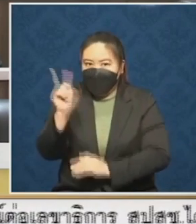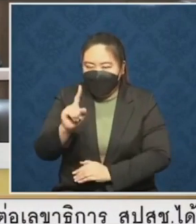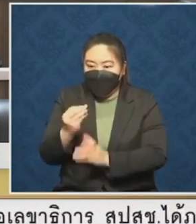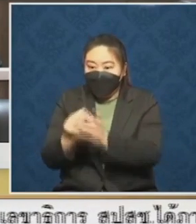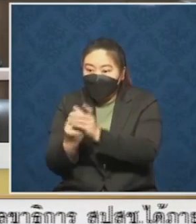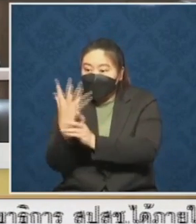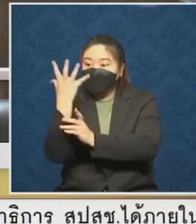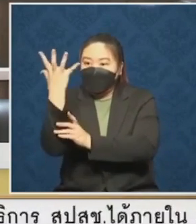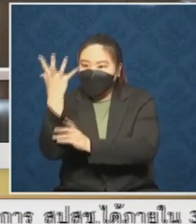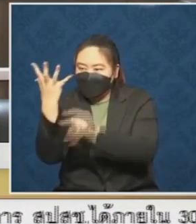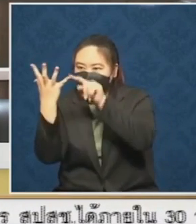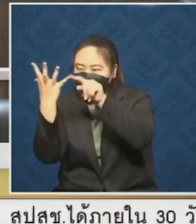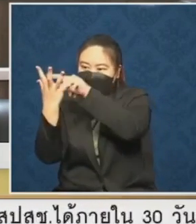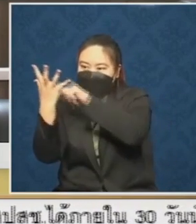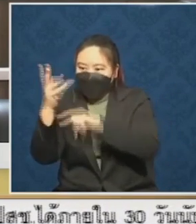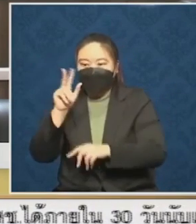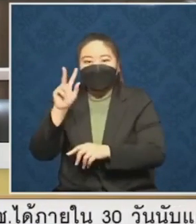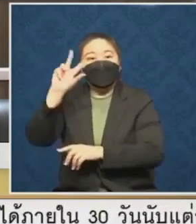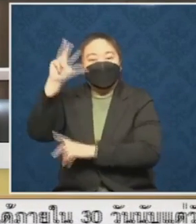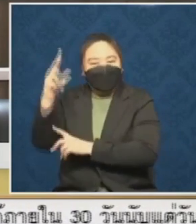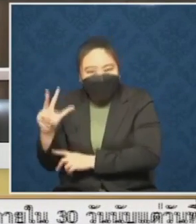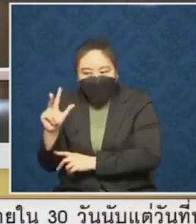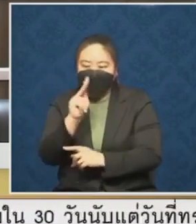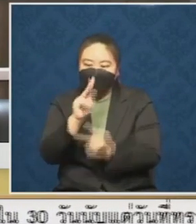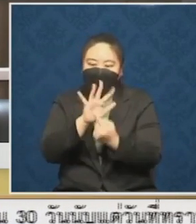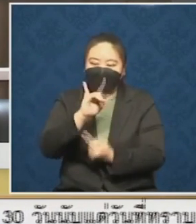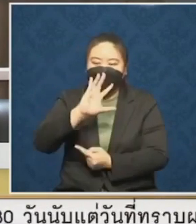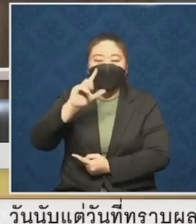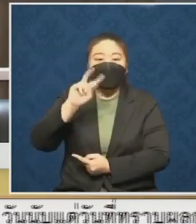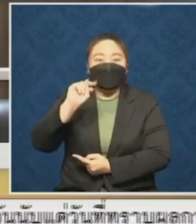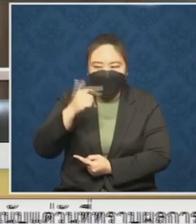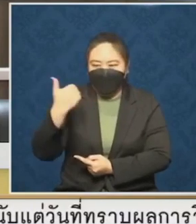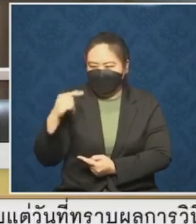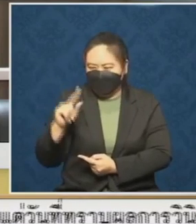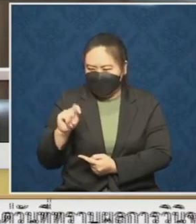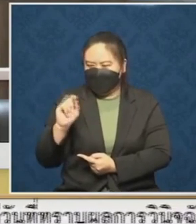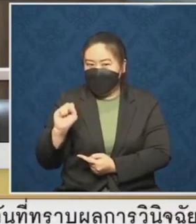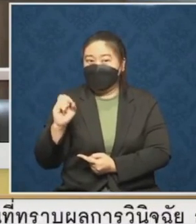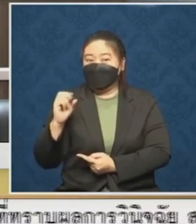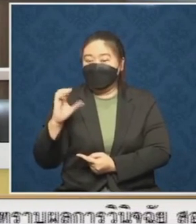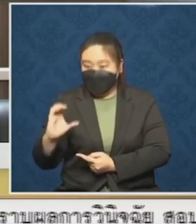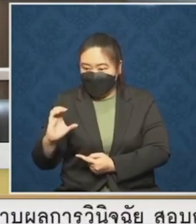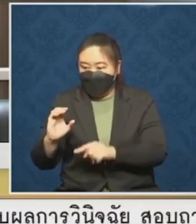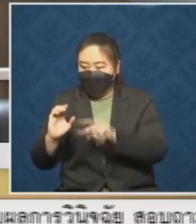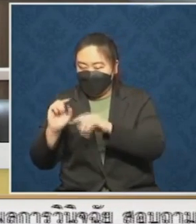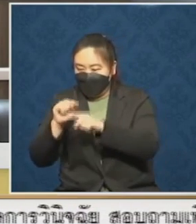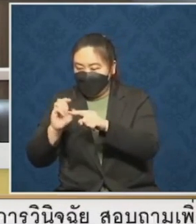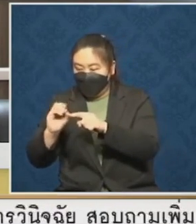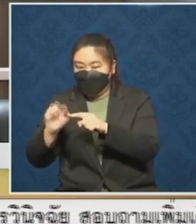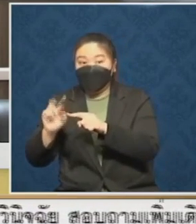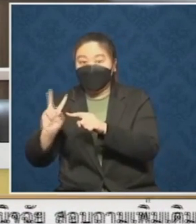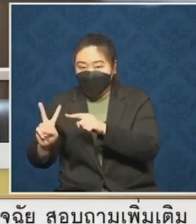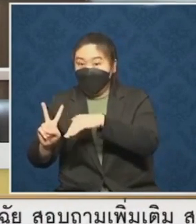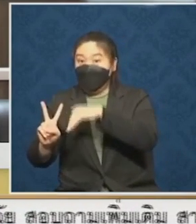พืชกันชากันชงที่มีปริมาณสาร THC เกินกว่า 0.2% ของน้ำหนัก